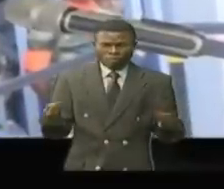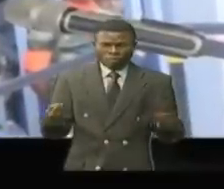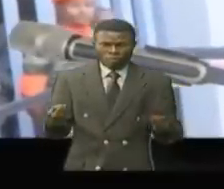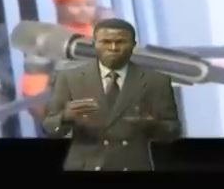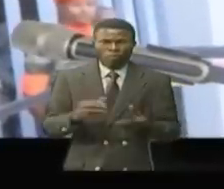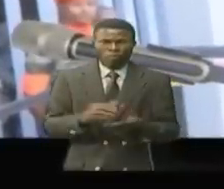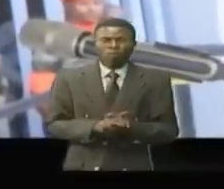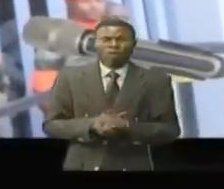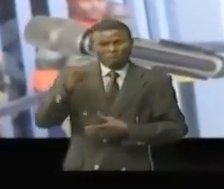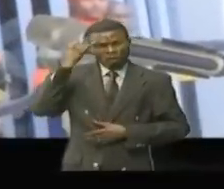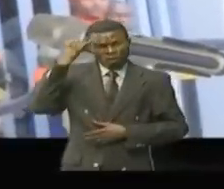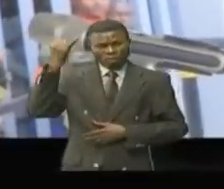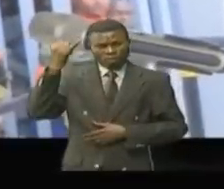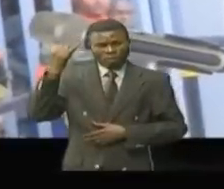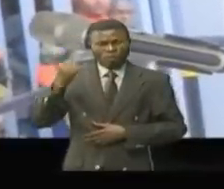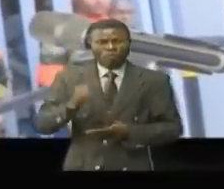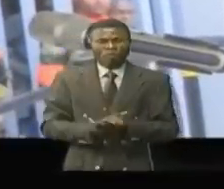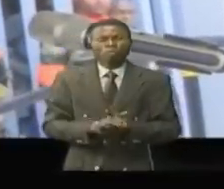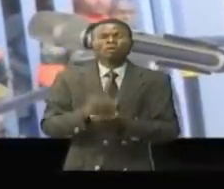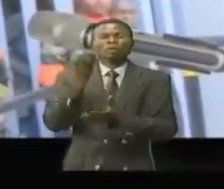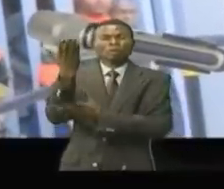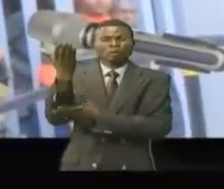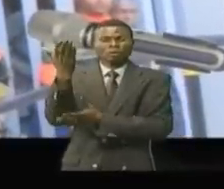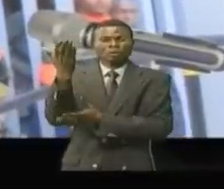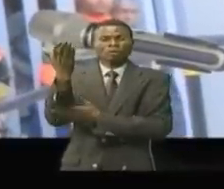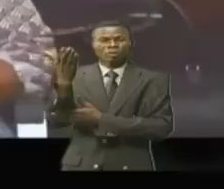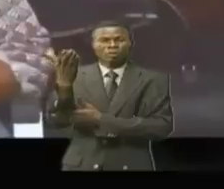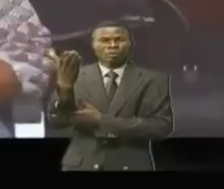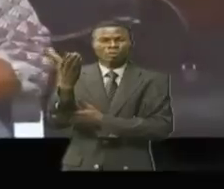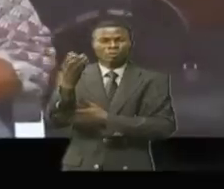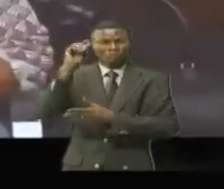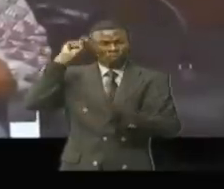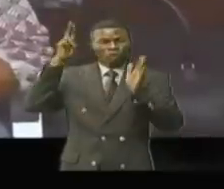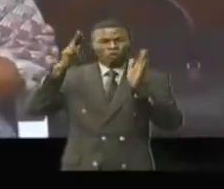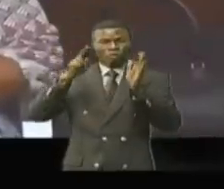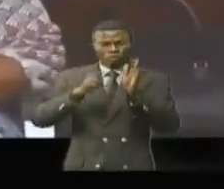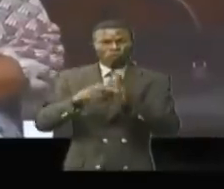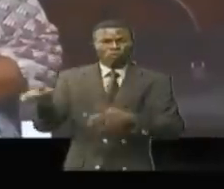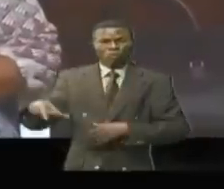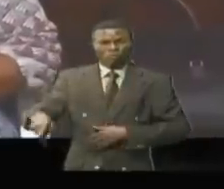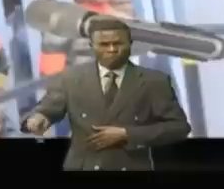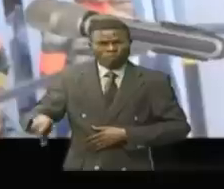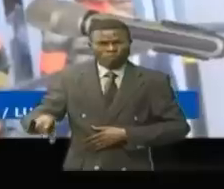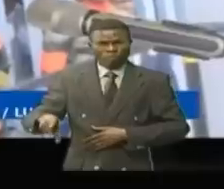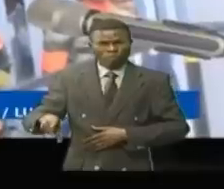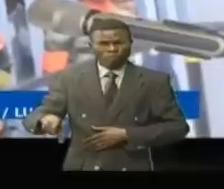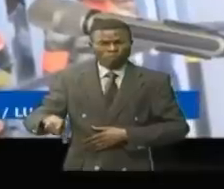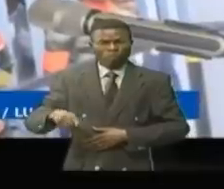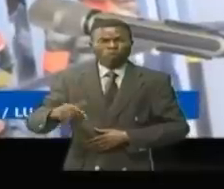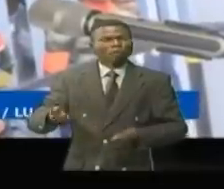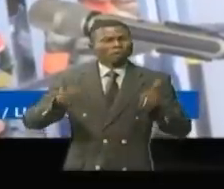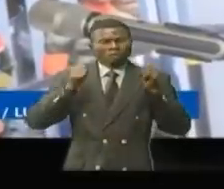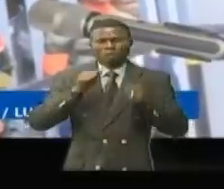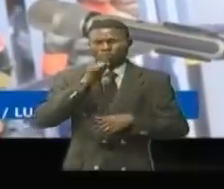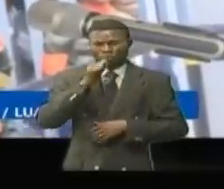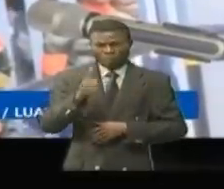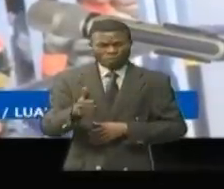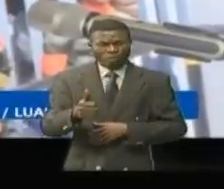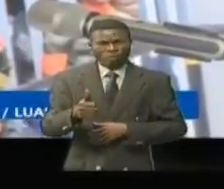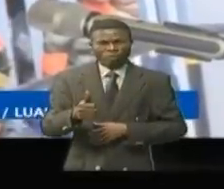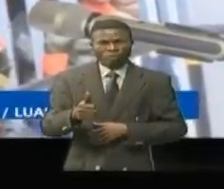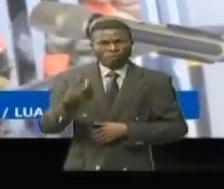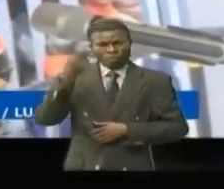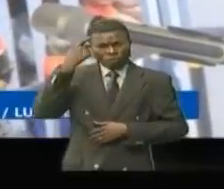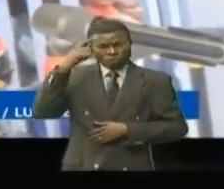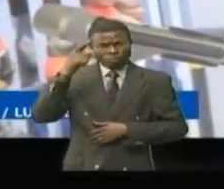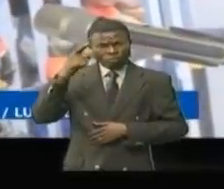arrivée, avions fait un plaidoyer auprès du gouvernement provincial qui n'a pas hésité un seul instant